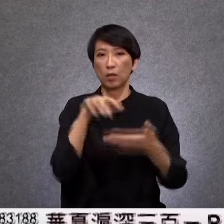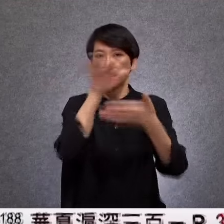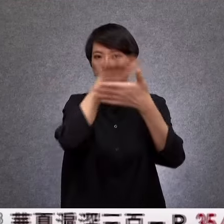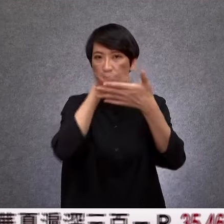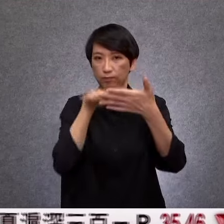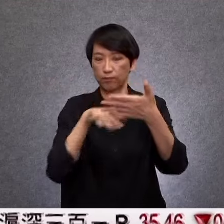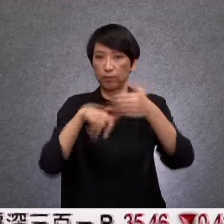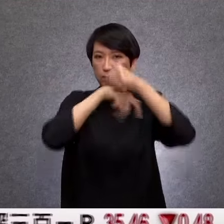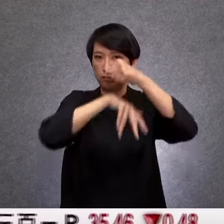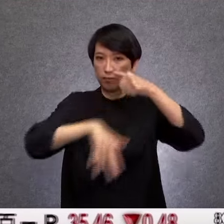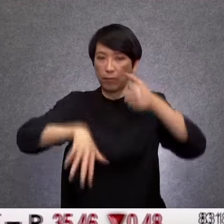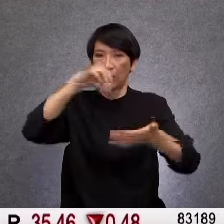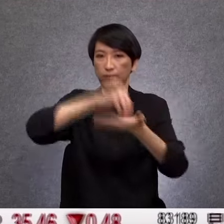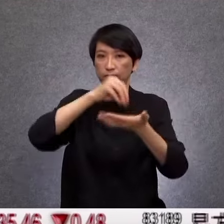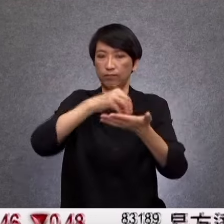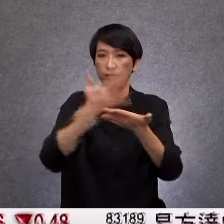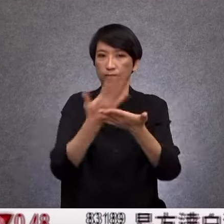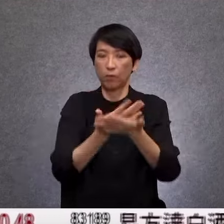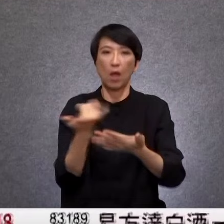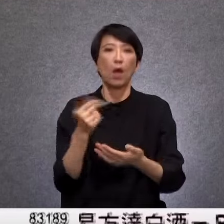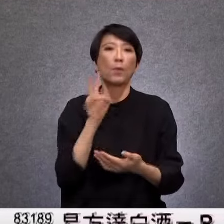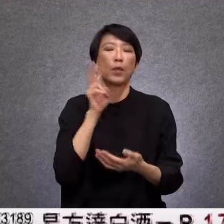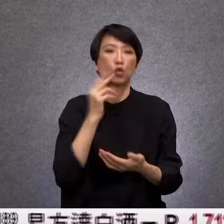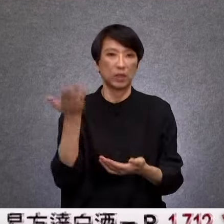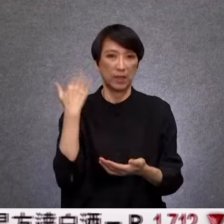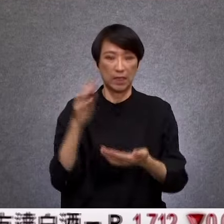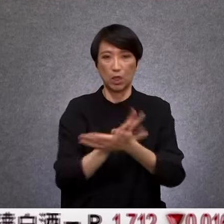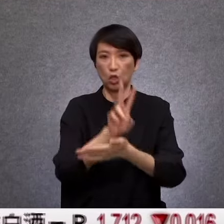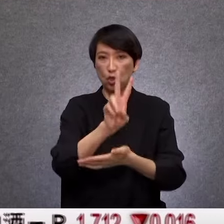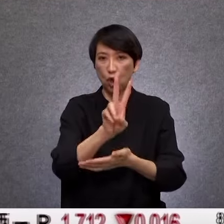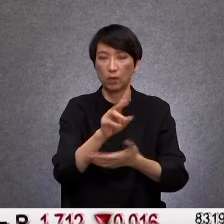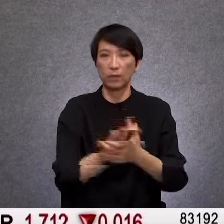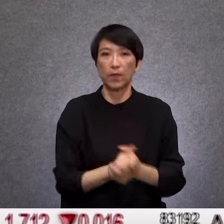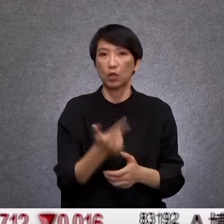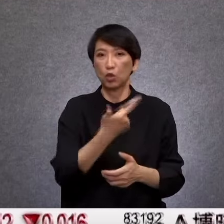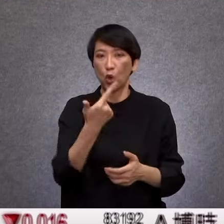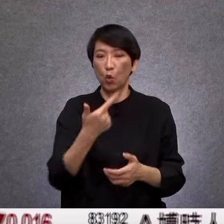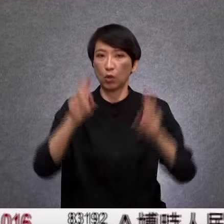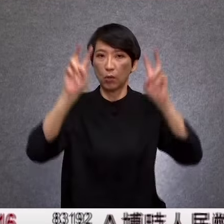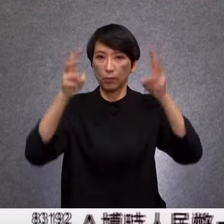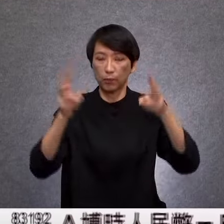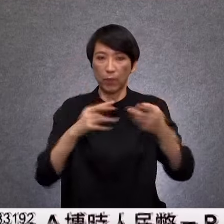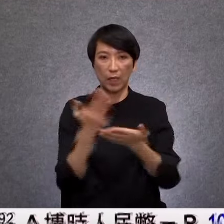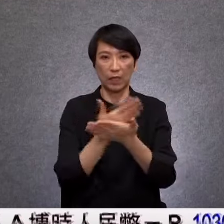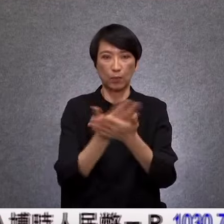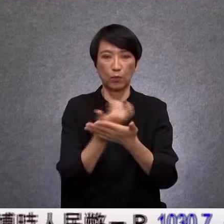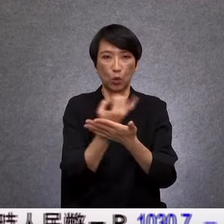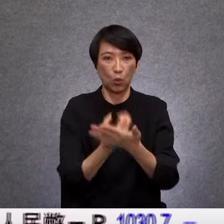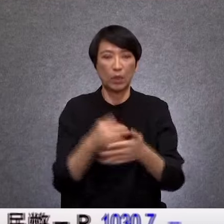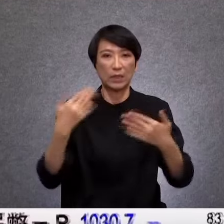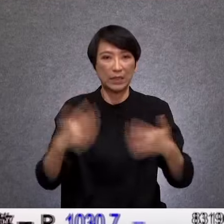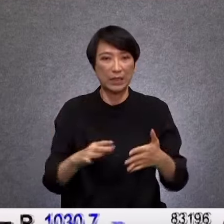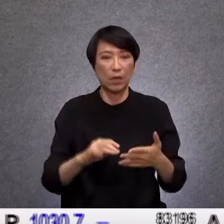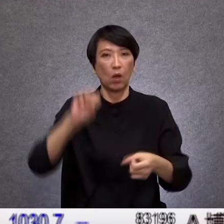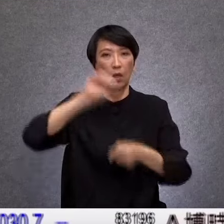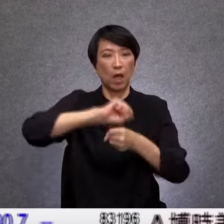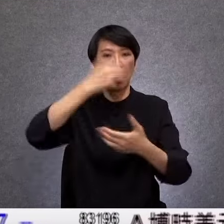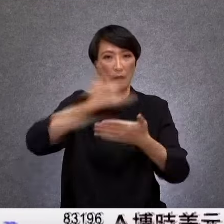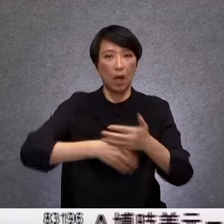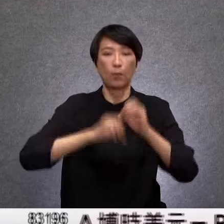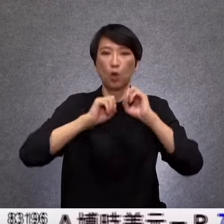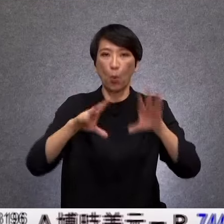過去嚟講咧都有一個經醫制作定期嘅檢討。就以過往兩年為例咧，都有相當多嘅項目